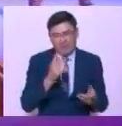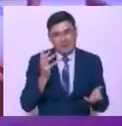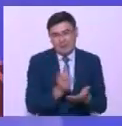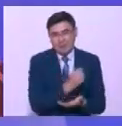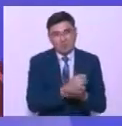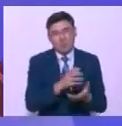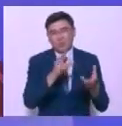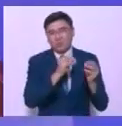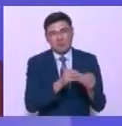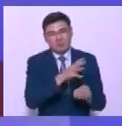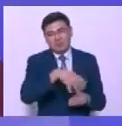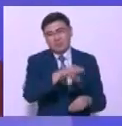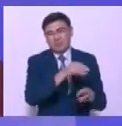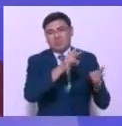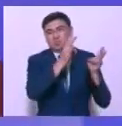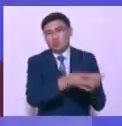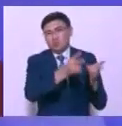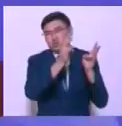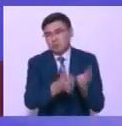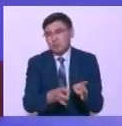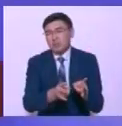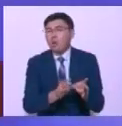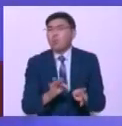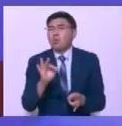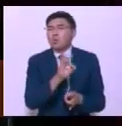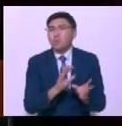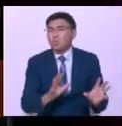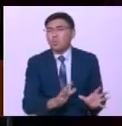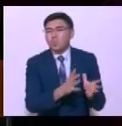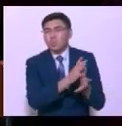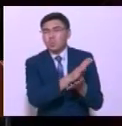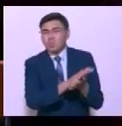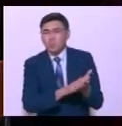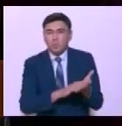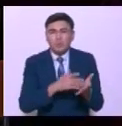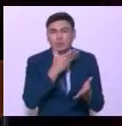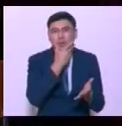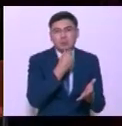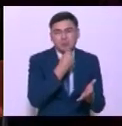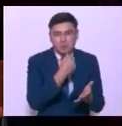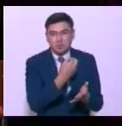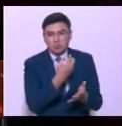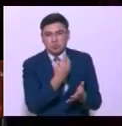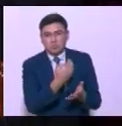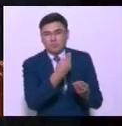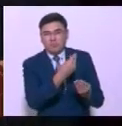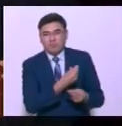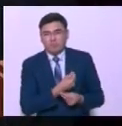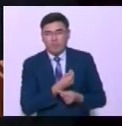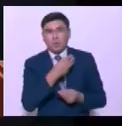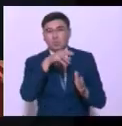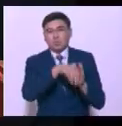трагически поэтичность и глубину оригинальной истории усиливает незабываемое по своей красоте и образности современного